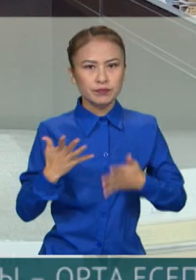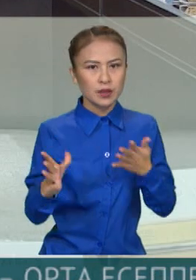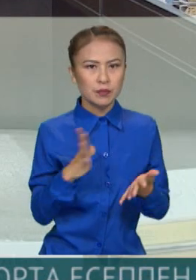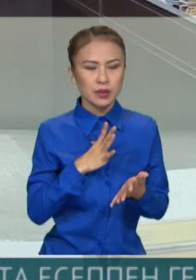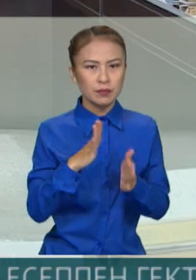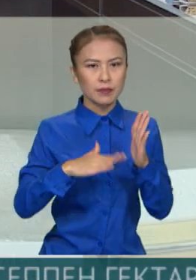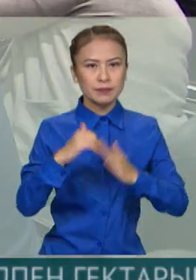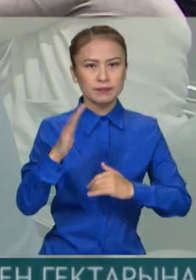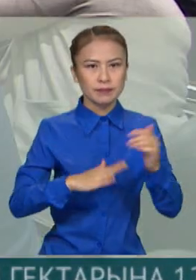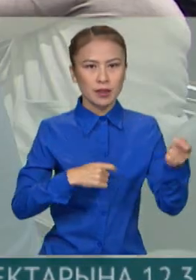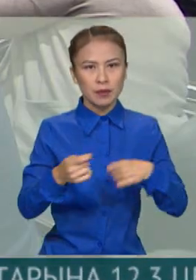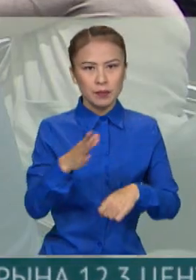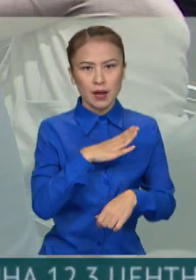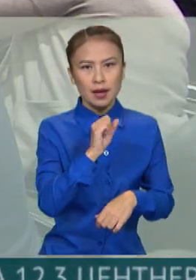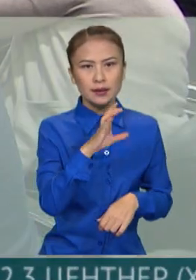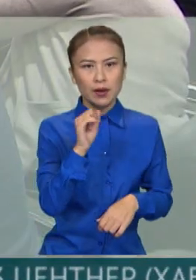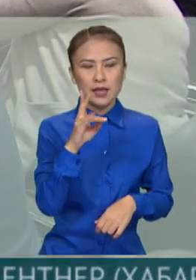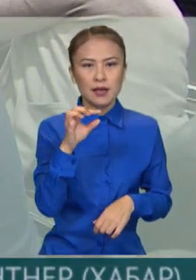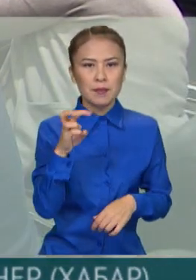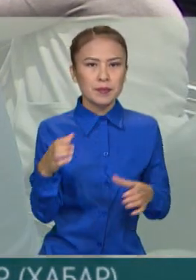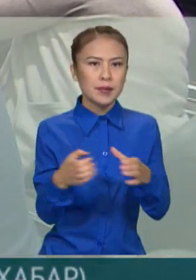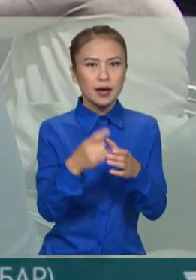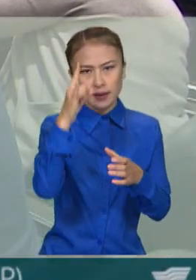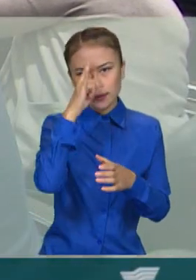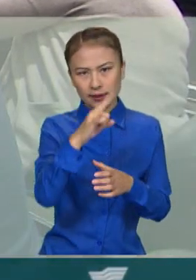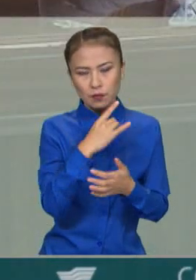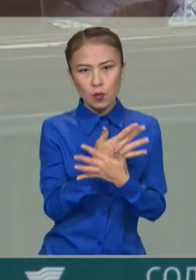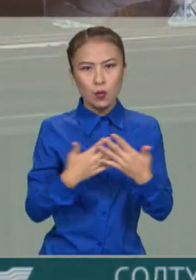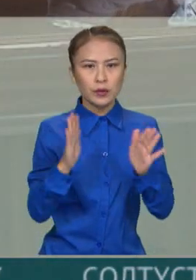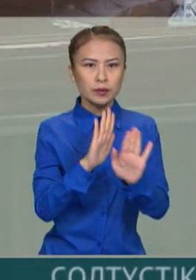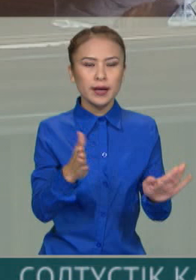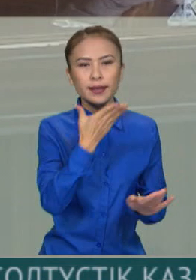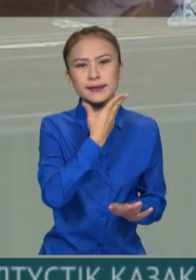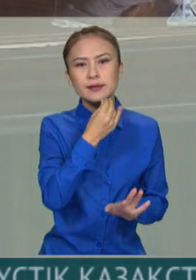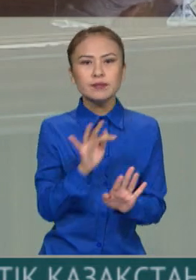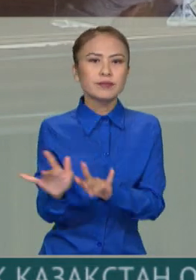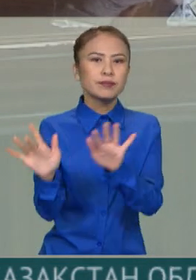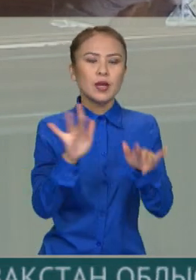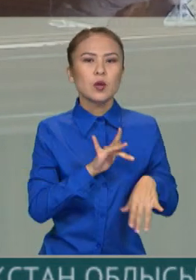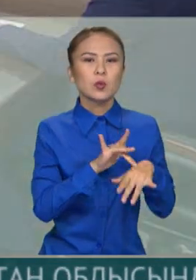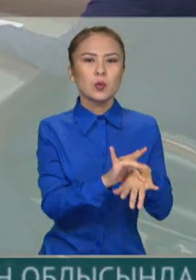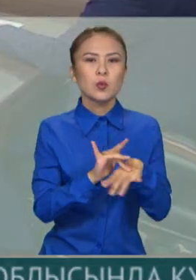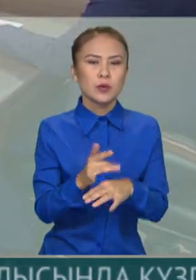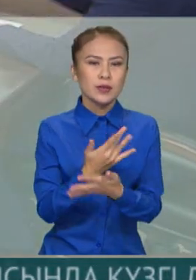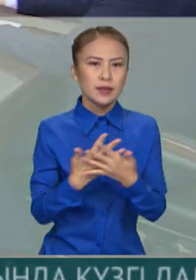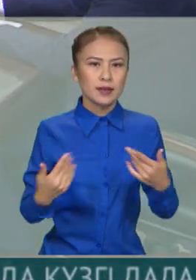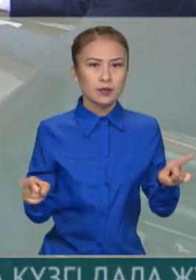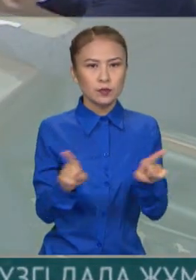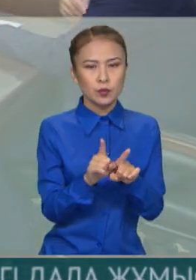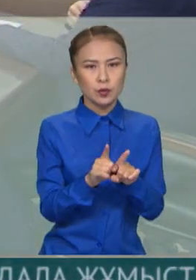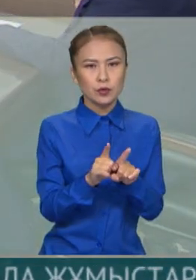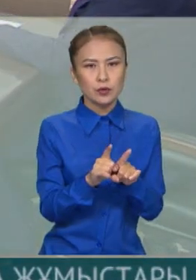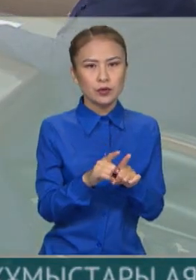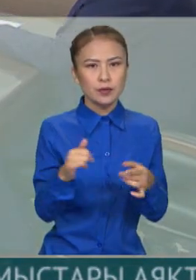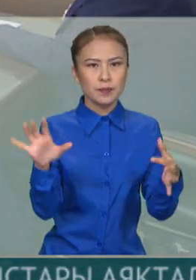беріп, тәжірибесін молайтты. Әсем Астанамен қатар Қазақстанның өзге де көрнекті орындарына саяхат ұйымдастырған үздік туристік операторлар